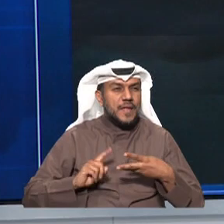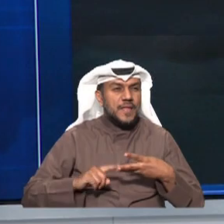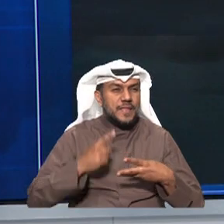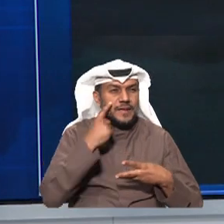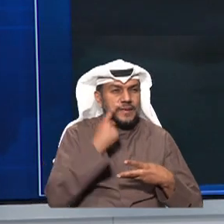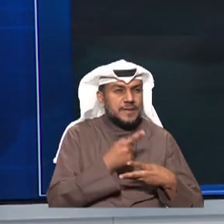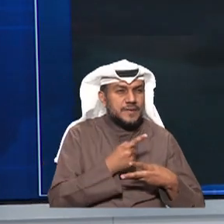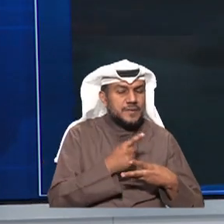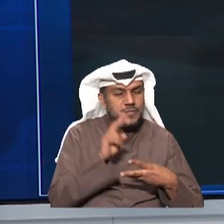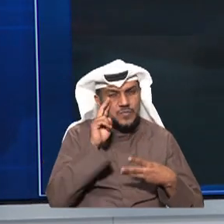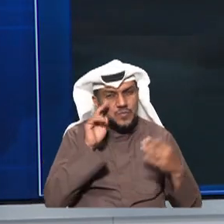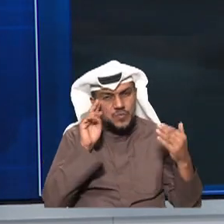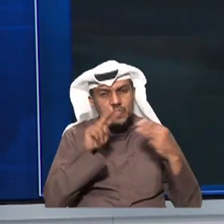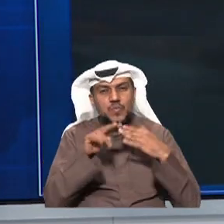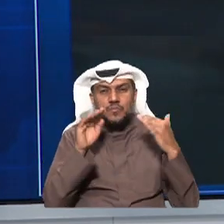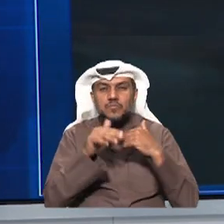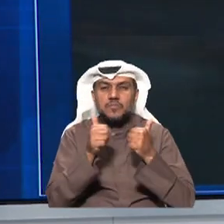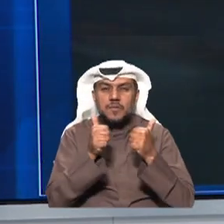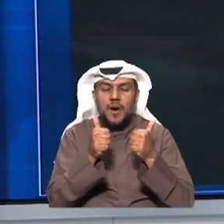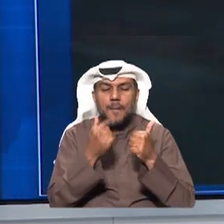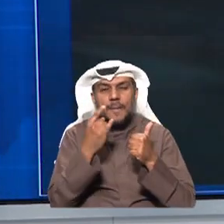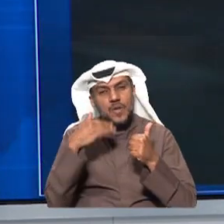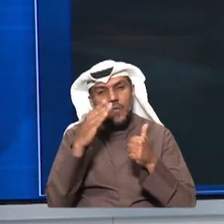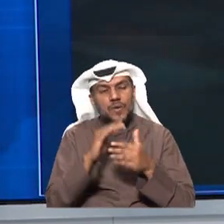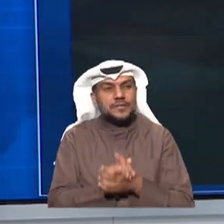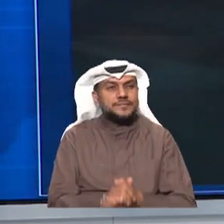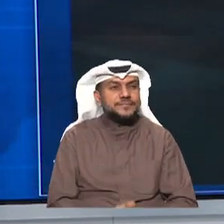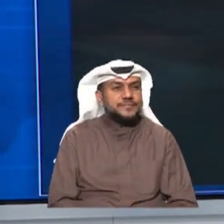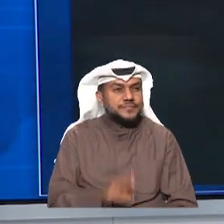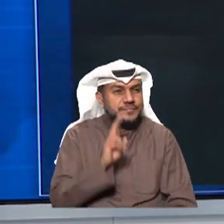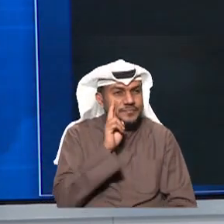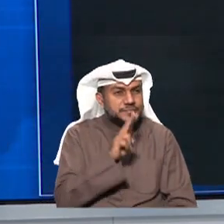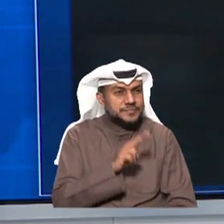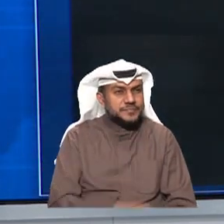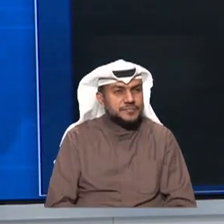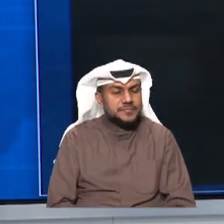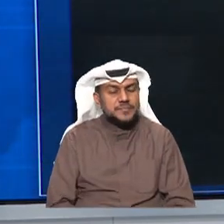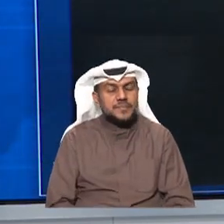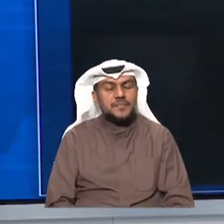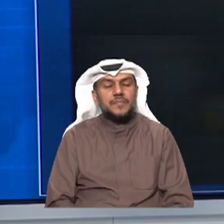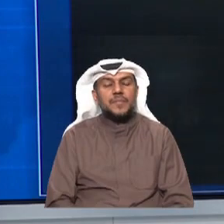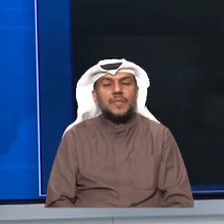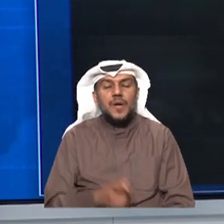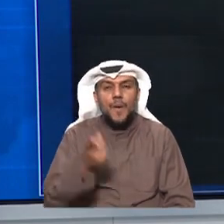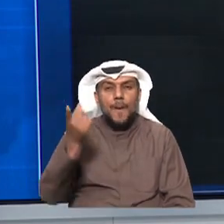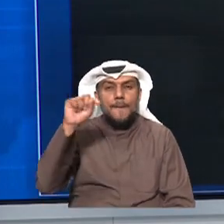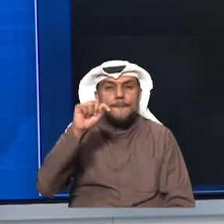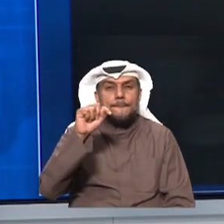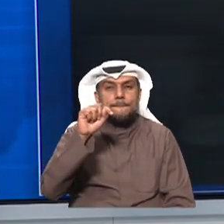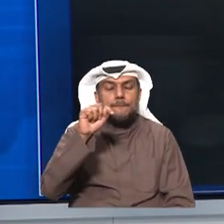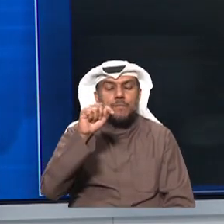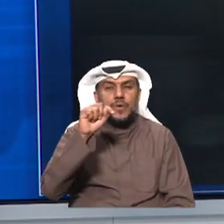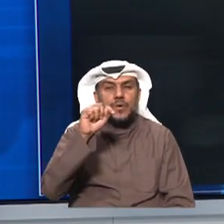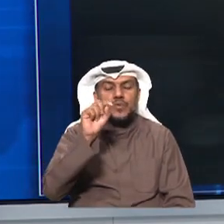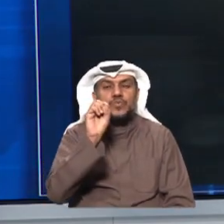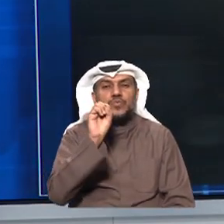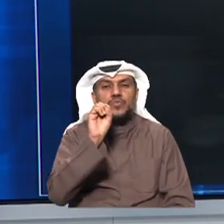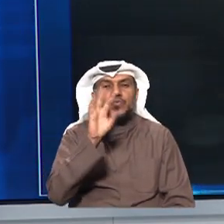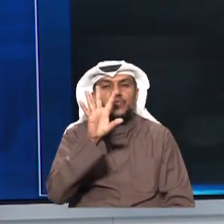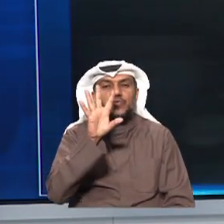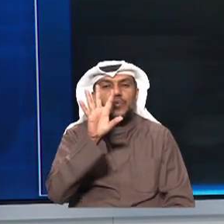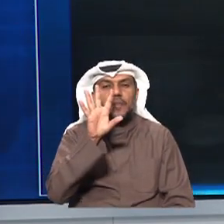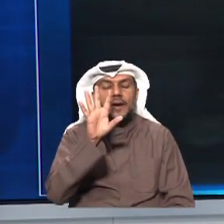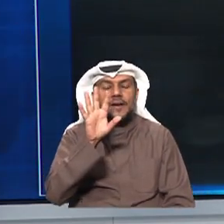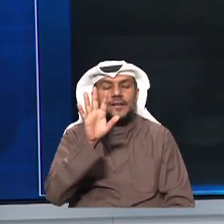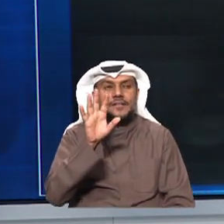الأفقية جيدة تتجاوز 10 كيلو. متوقع أن تكون الأجواء في نهار يوم الغد في بداية النهار وأول ساعات